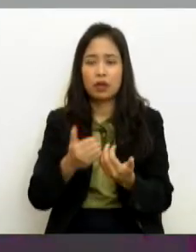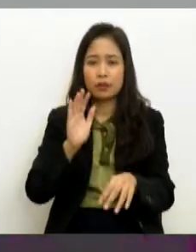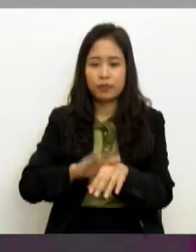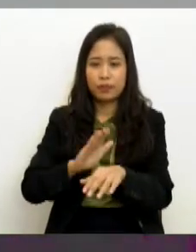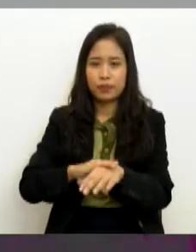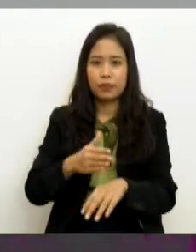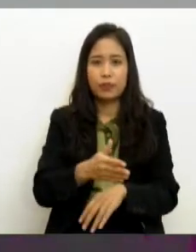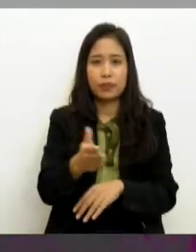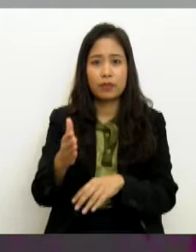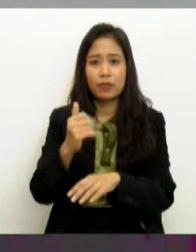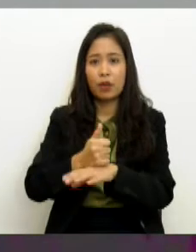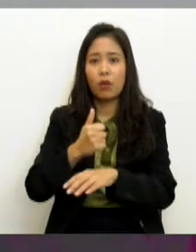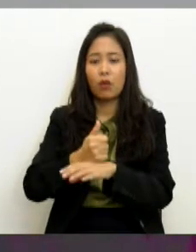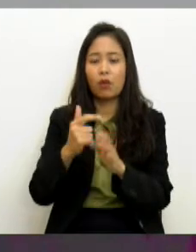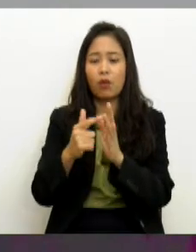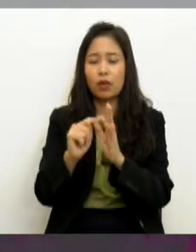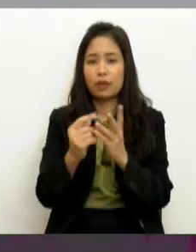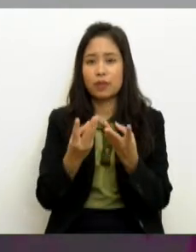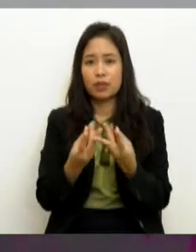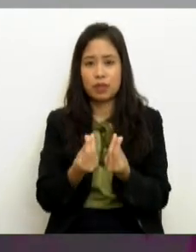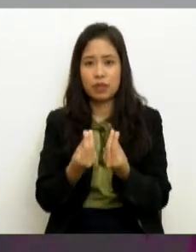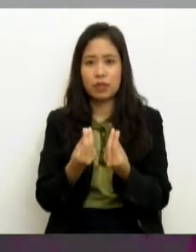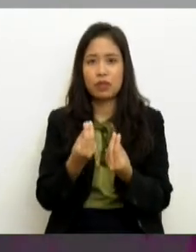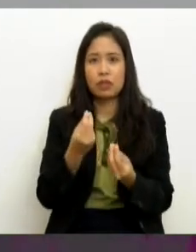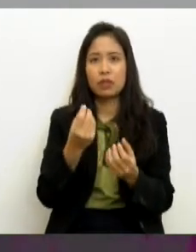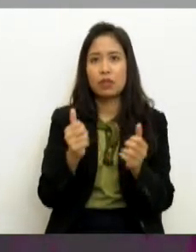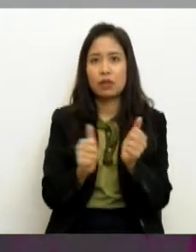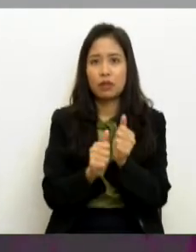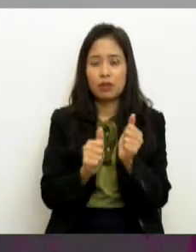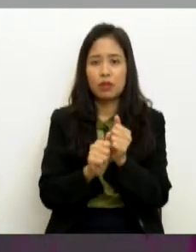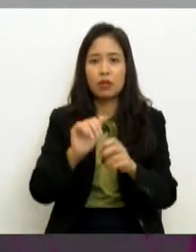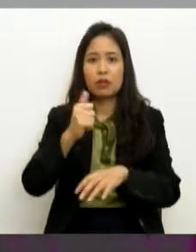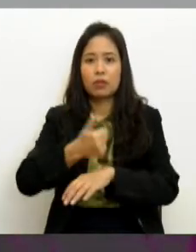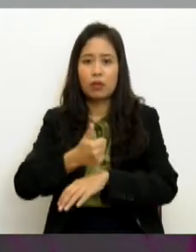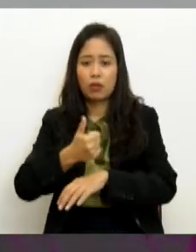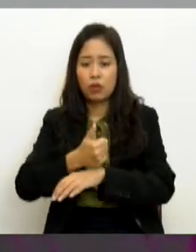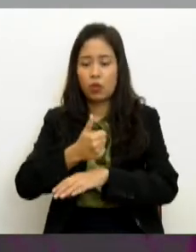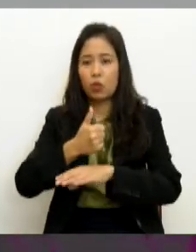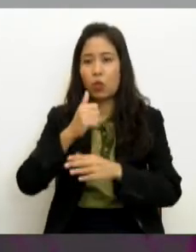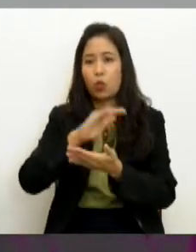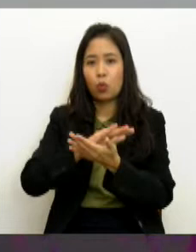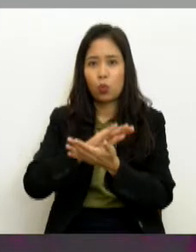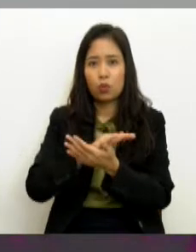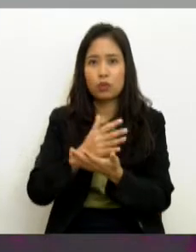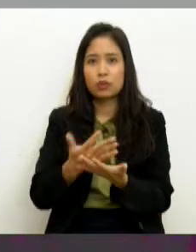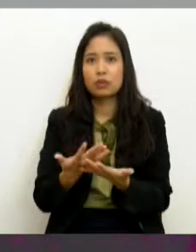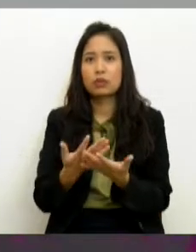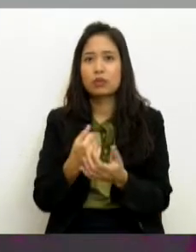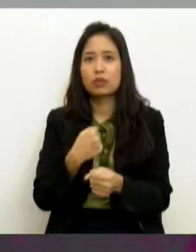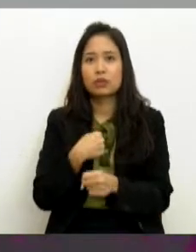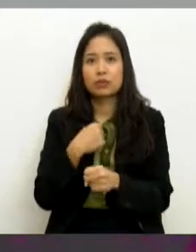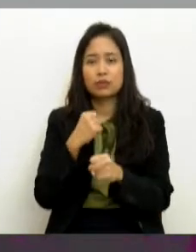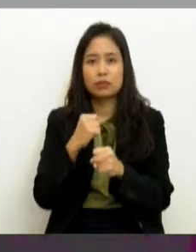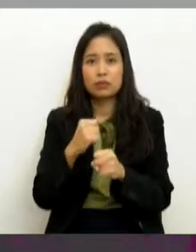นวยการอาเขตพื้นที่ท่านรองท่านผู้อำนวยการนะครับได้ให้ความสำคั